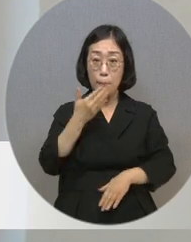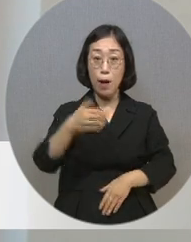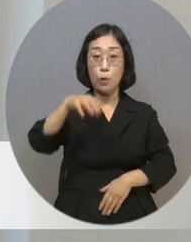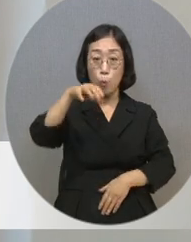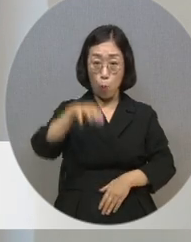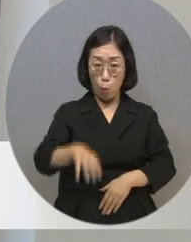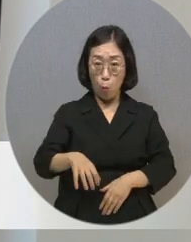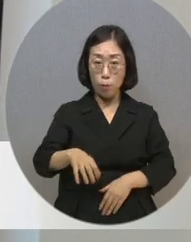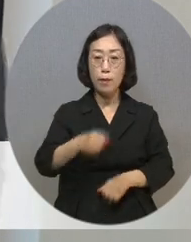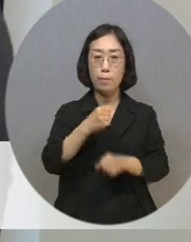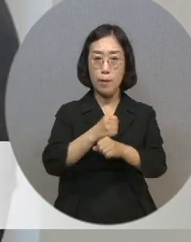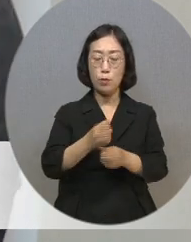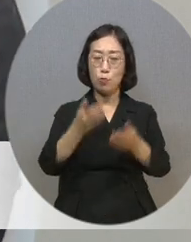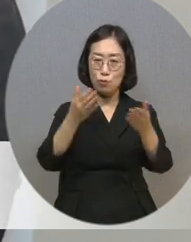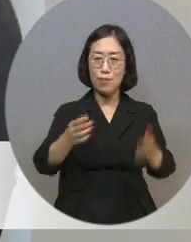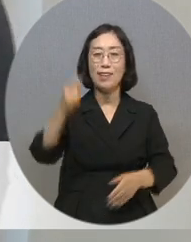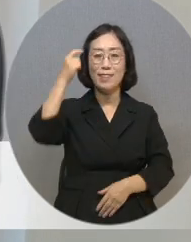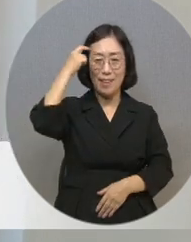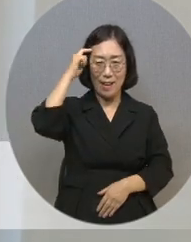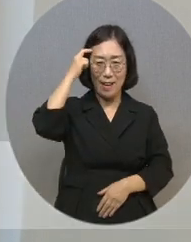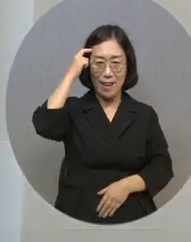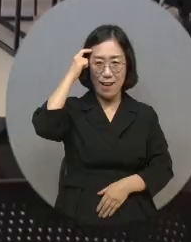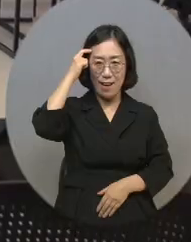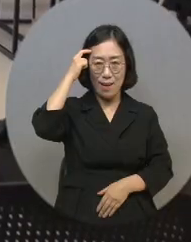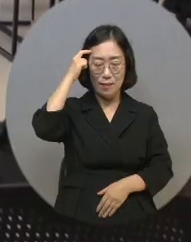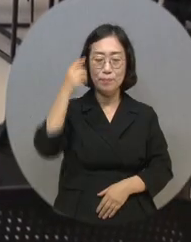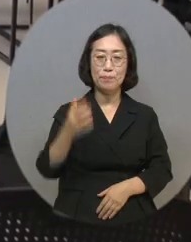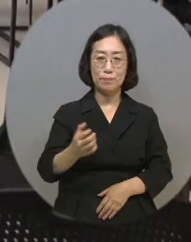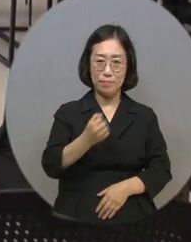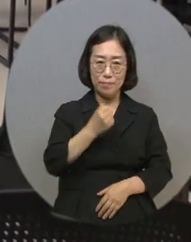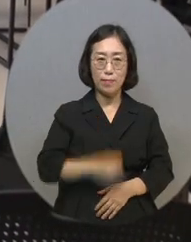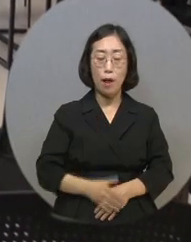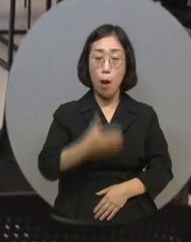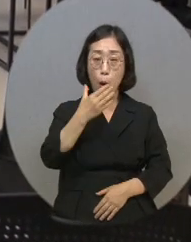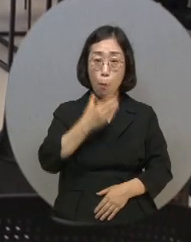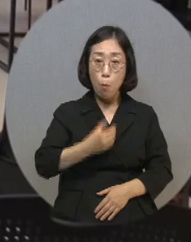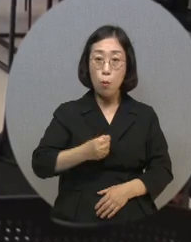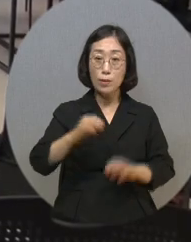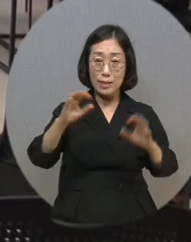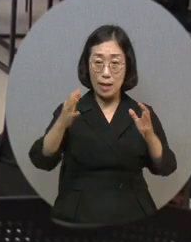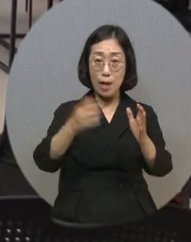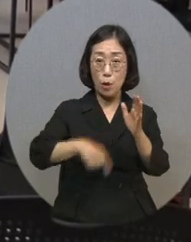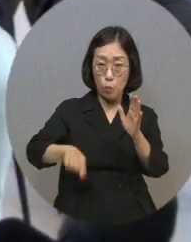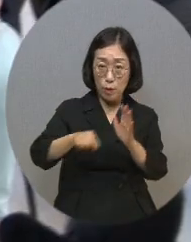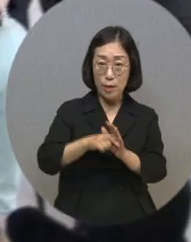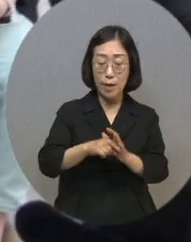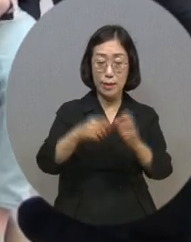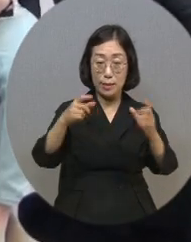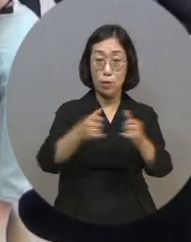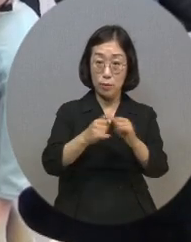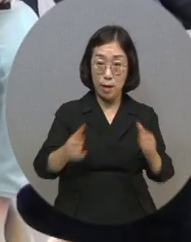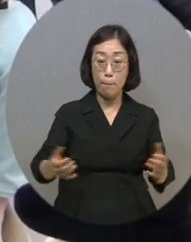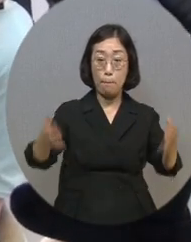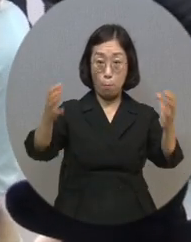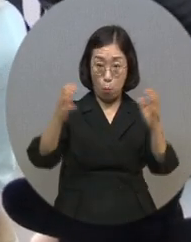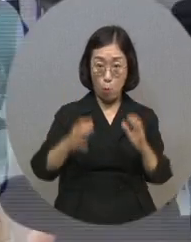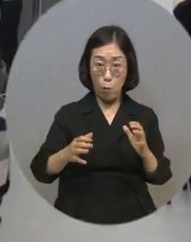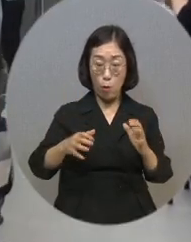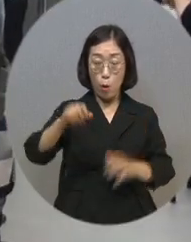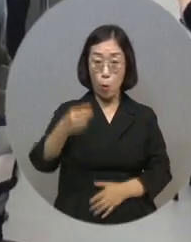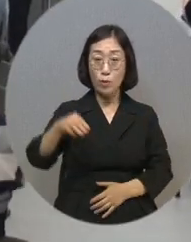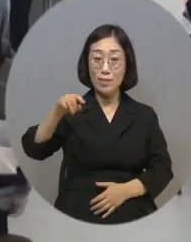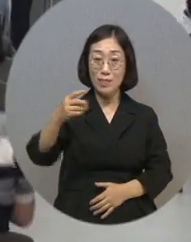기회 땅으로 만들어야 되겠다는 그런 생각을 가지고 있습니다. 복지국가를 꿈꾸는 시민들과 함께한 모두의 복지